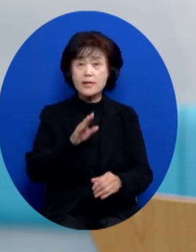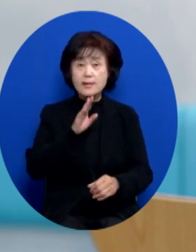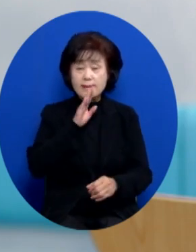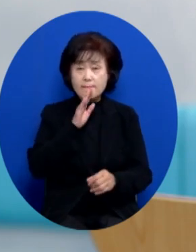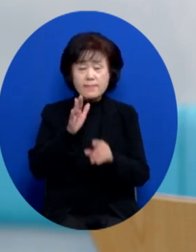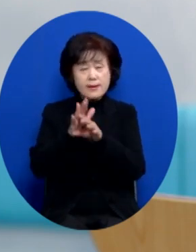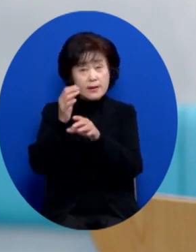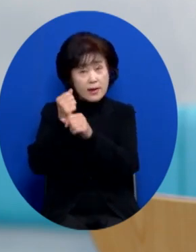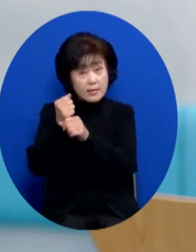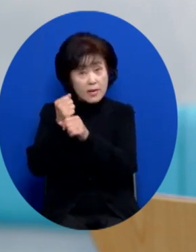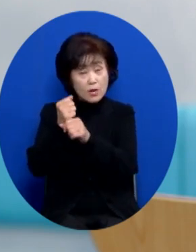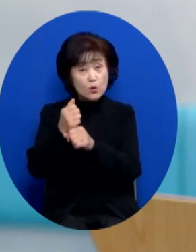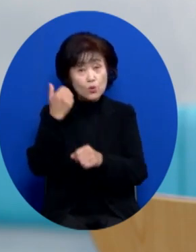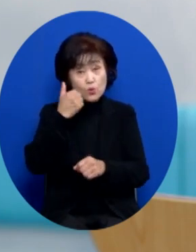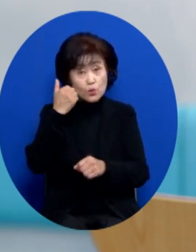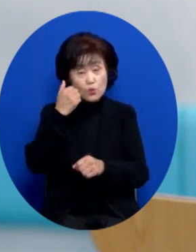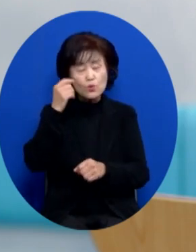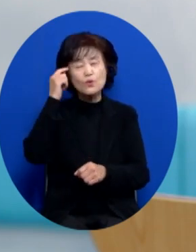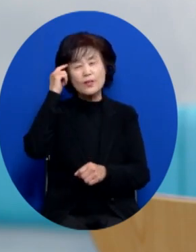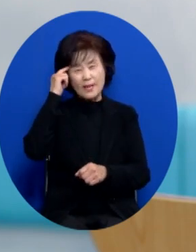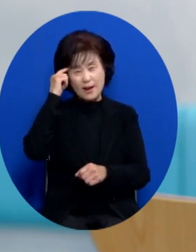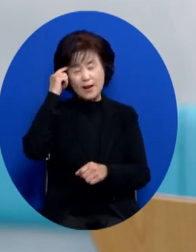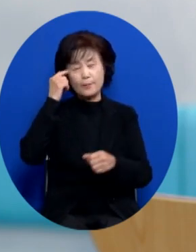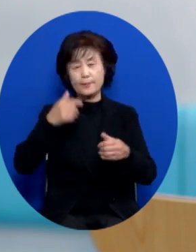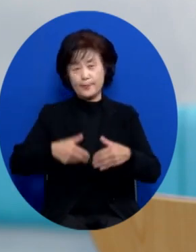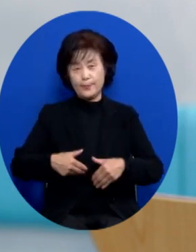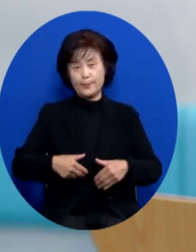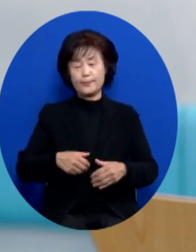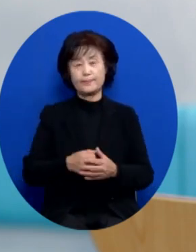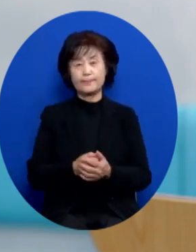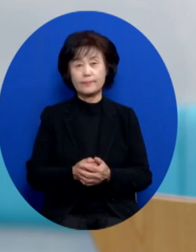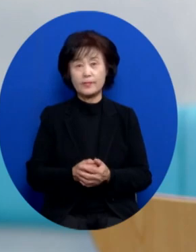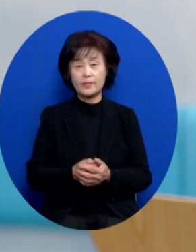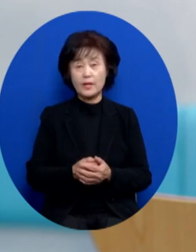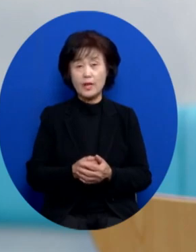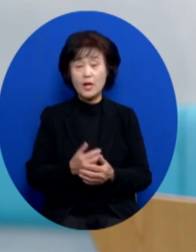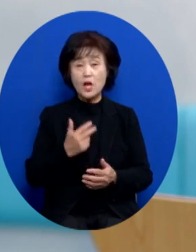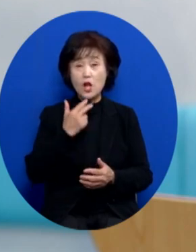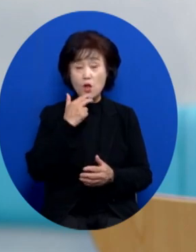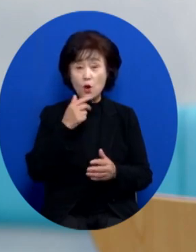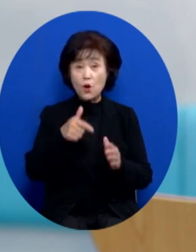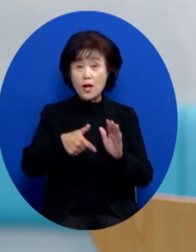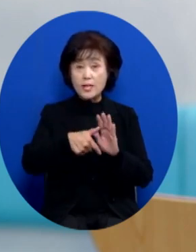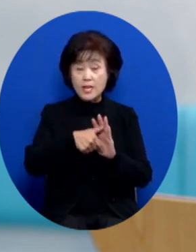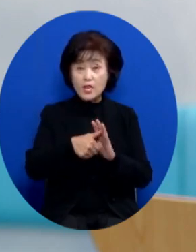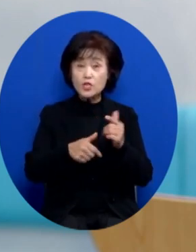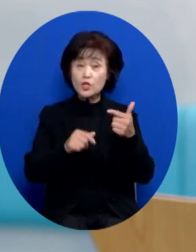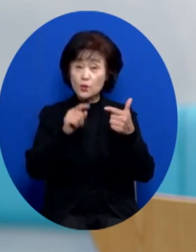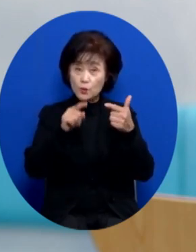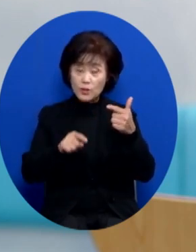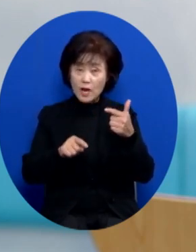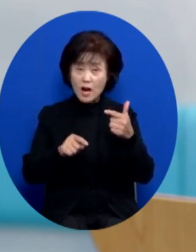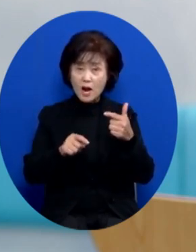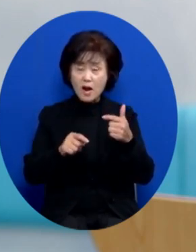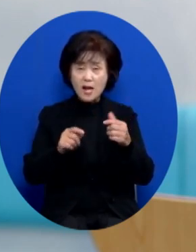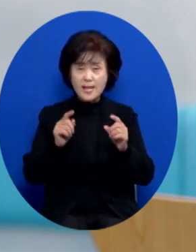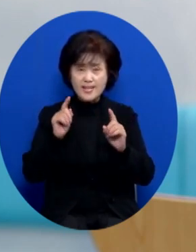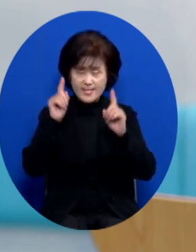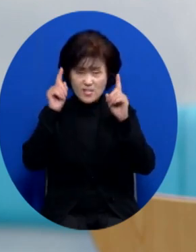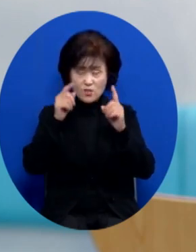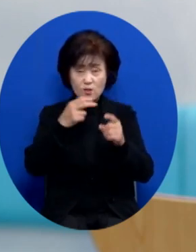대상이 누구인지 생각해 봐야 합니다. 요한계시록 6장은 진노의 큰 날이